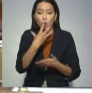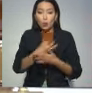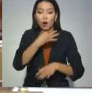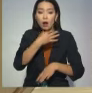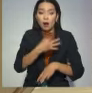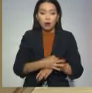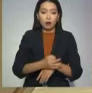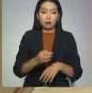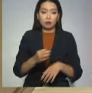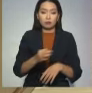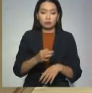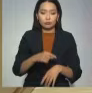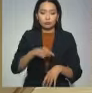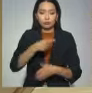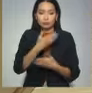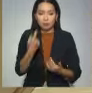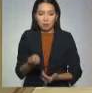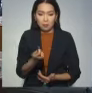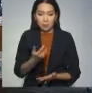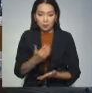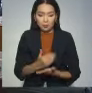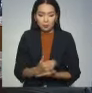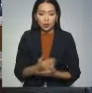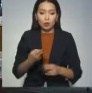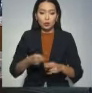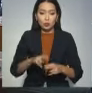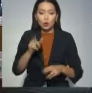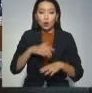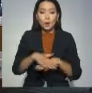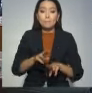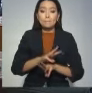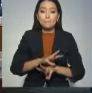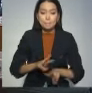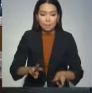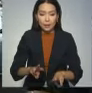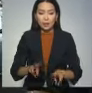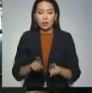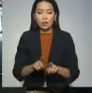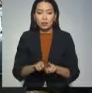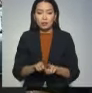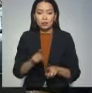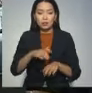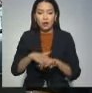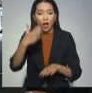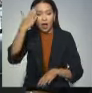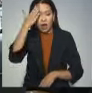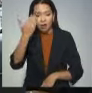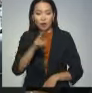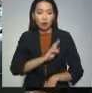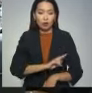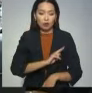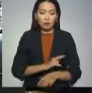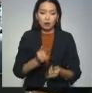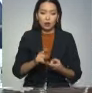жауапкершілік алудан бастарын алып қашады. Жұртшылық үкіметтің де барлық деңгейдегі әкімдердің де жұмысына